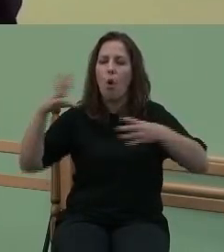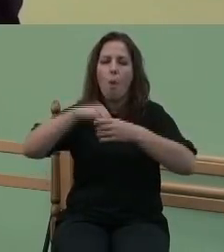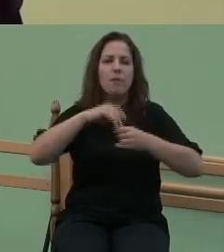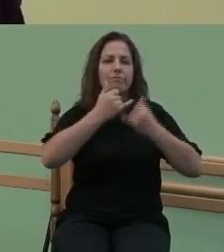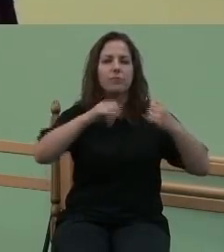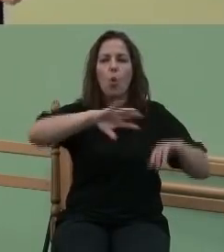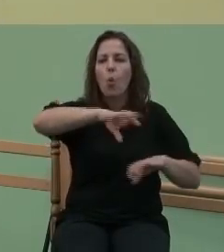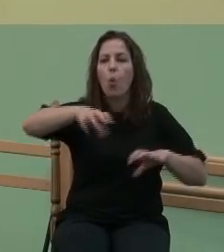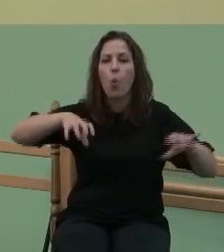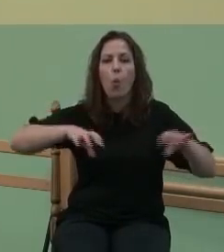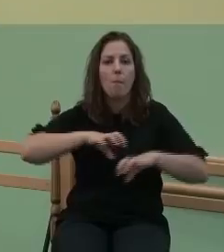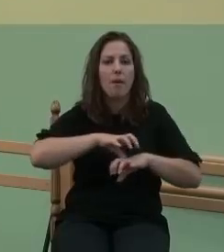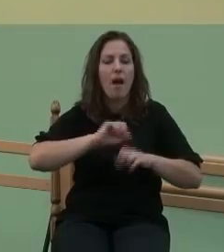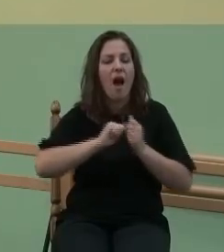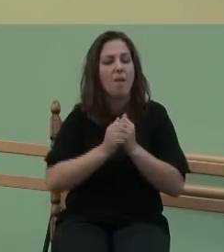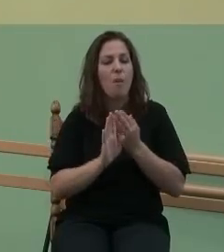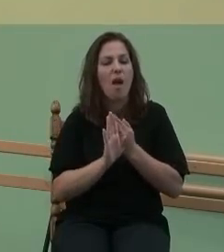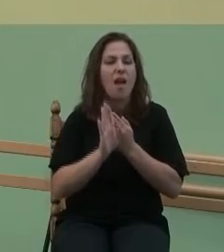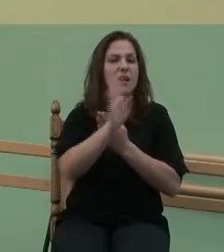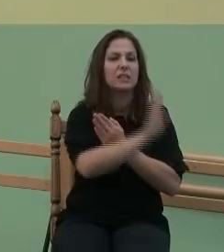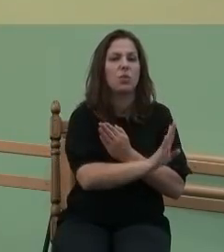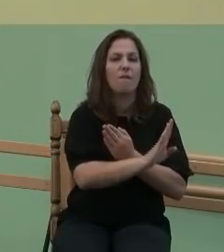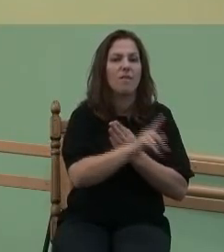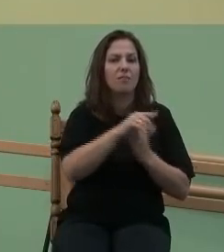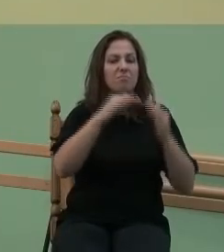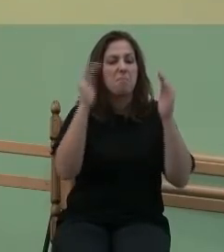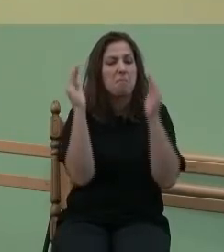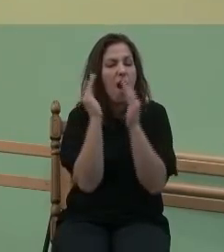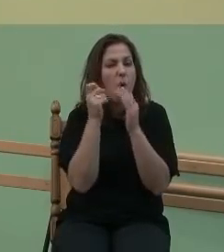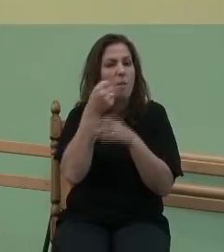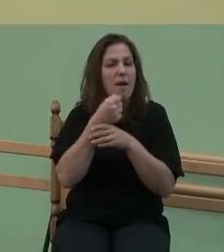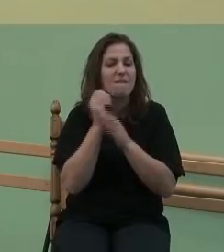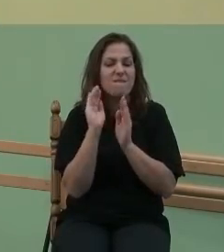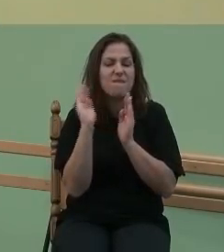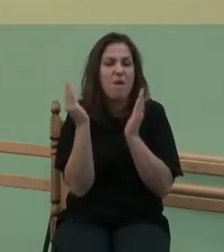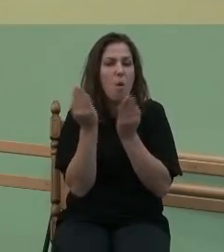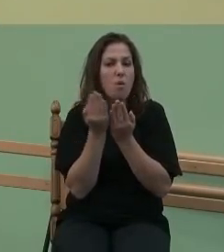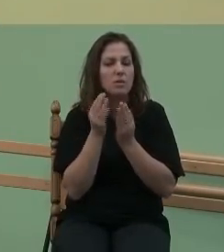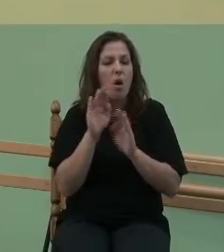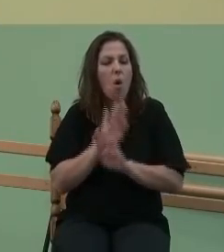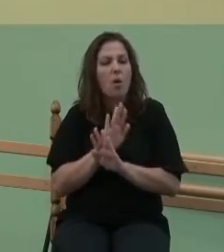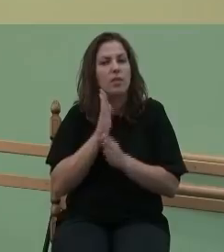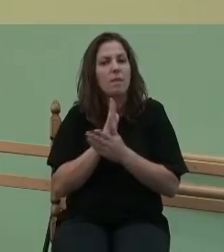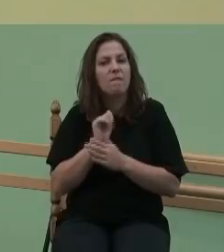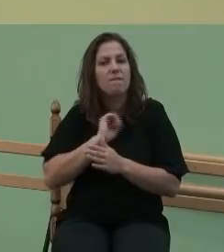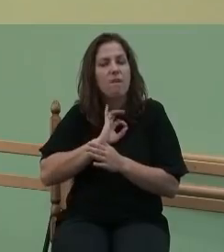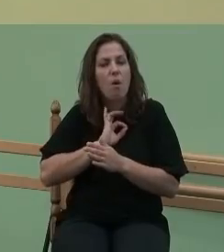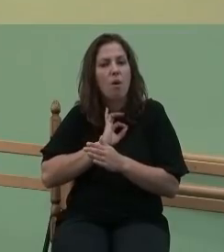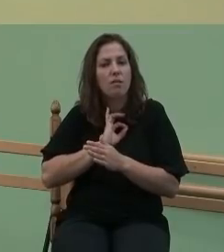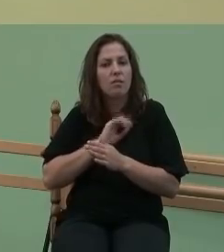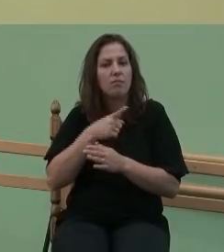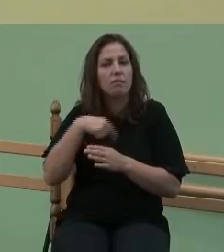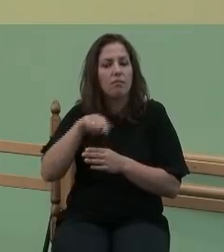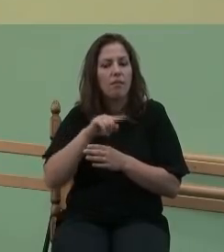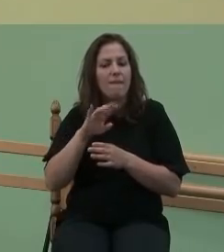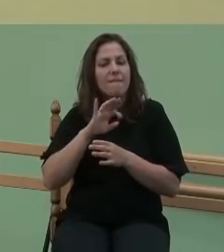grupy, albo ekskluzja, parasol mały, wąski, chronimy tylko swoich,